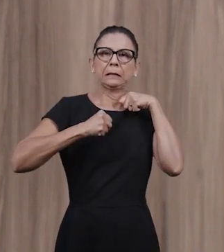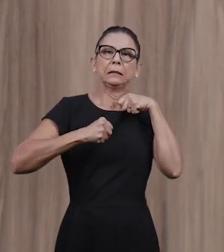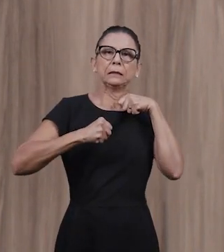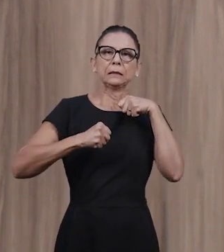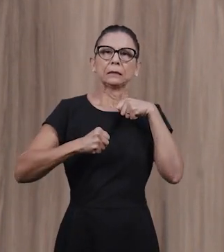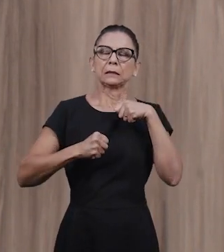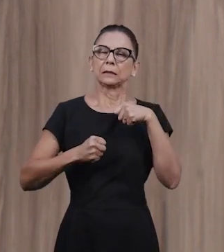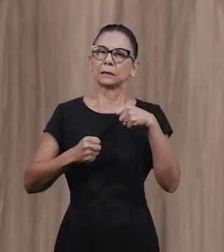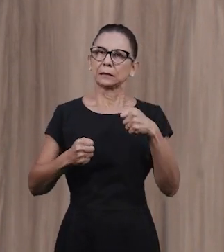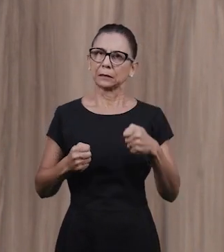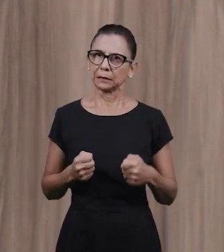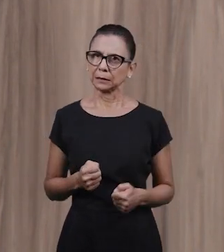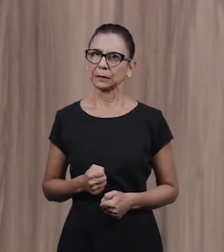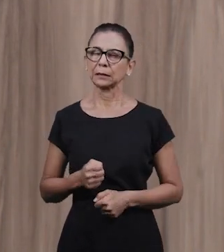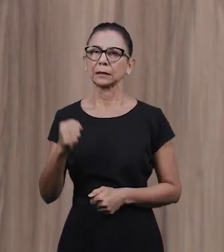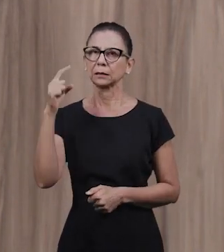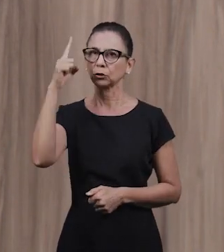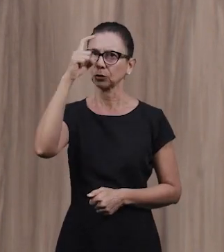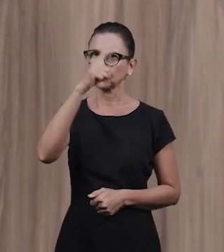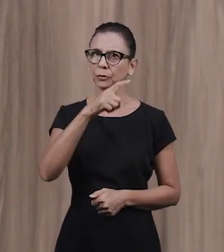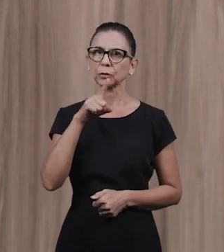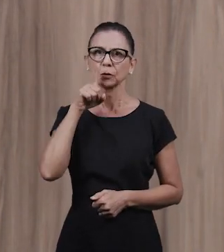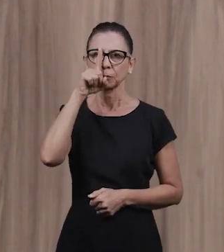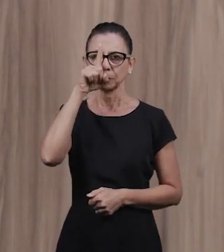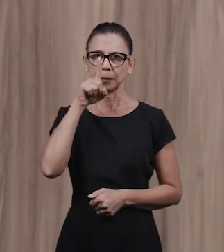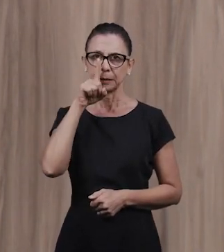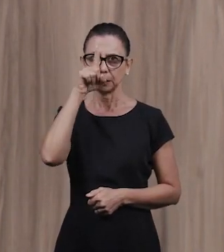s'entourer dans leur cou. De la même manière,